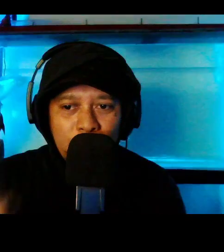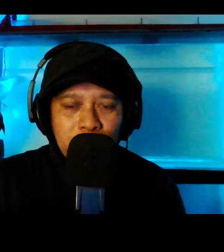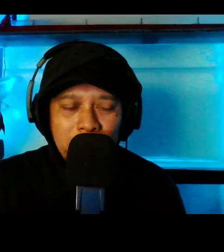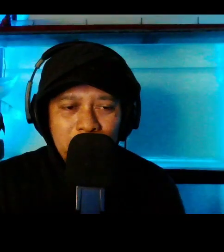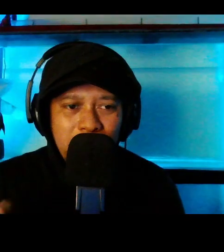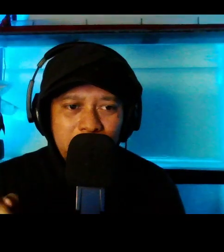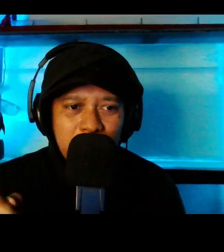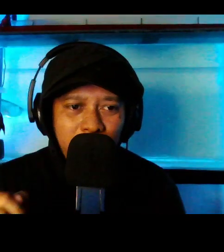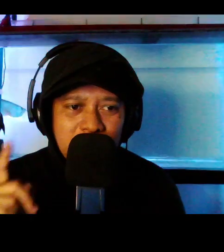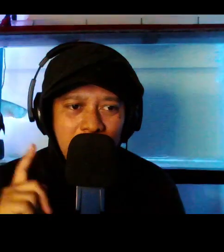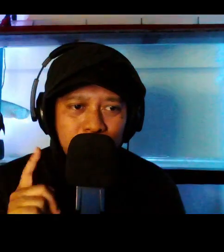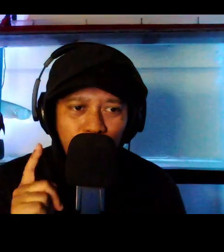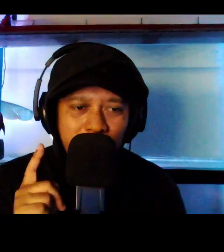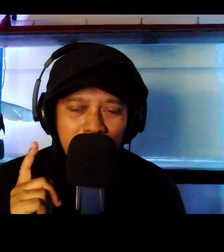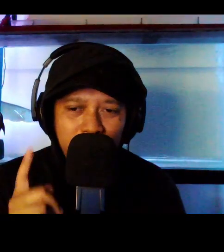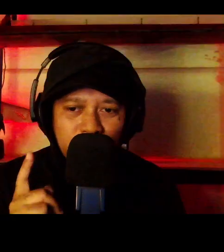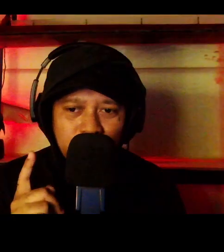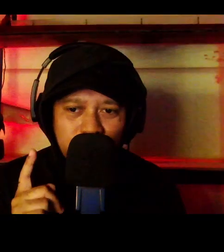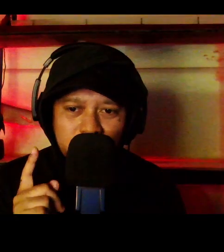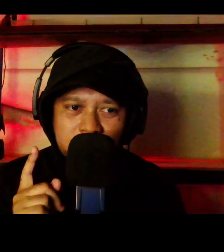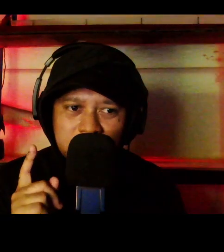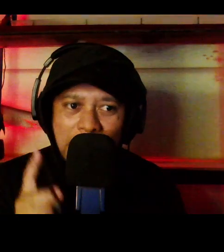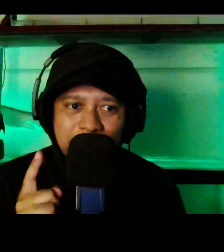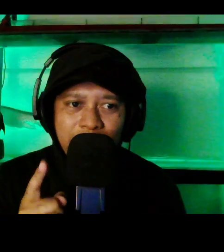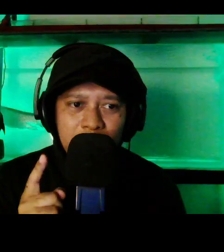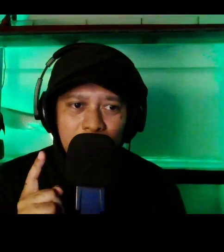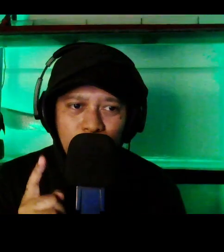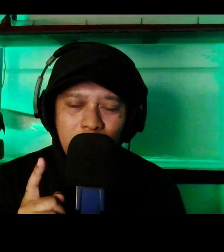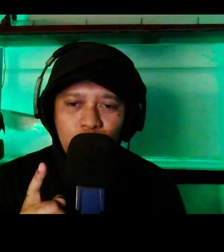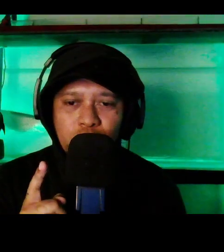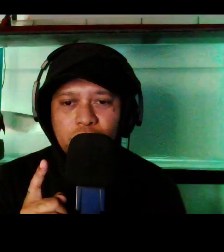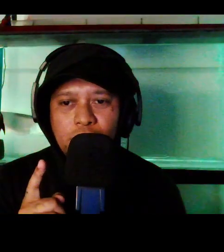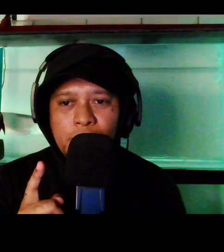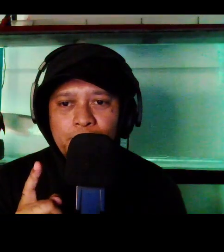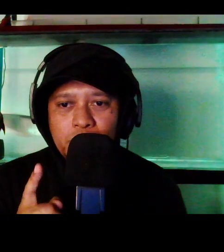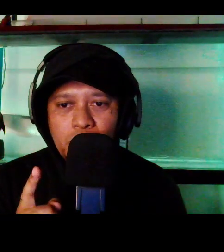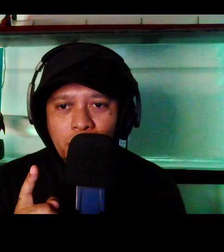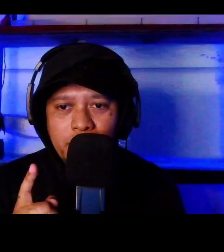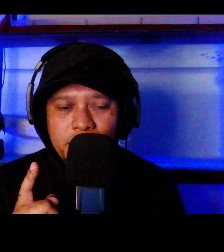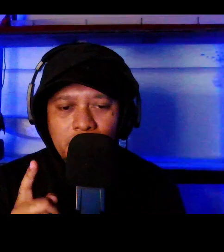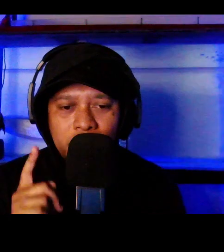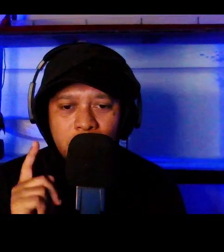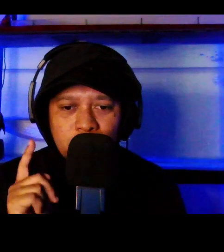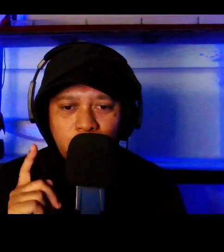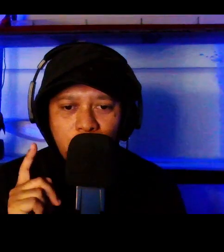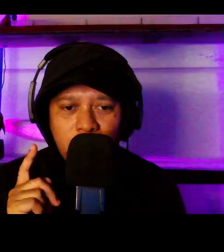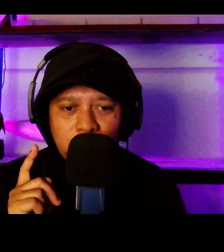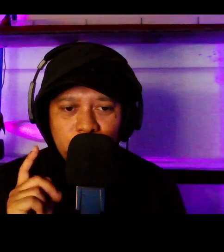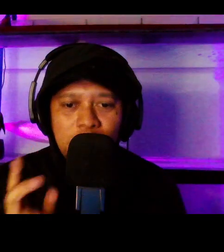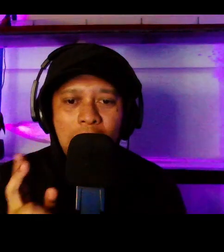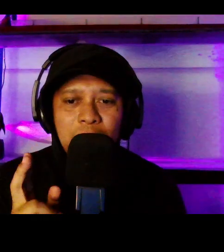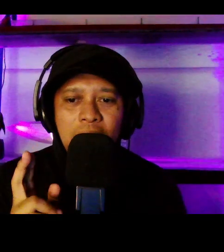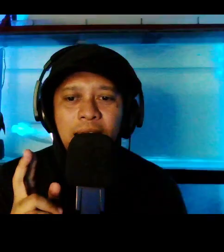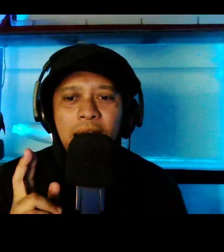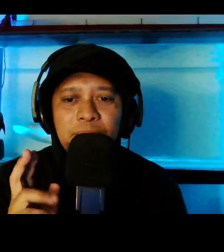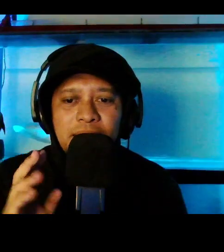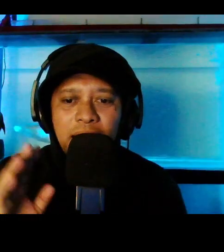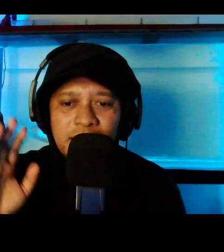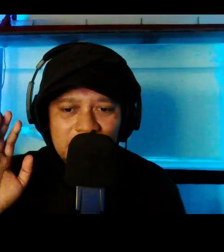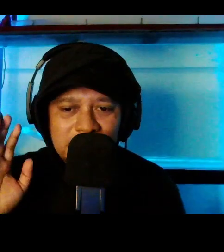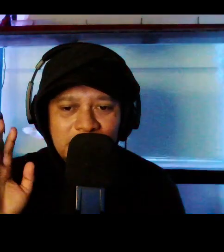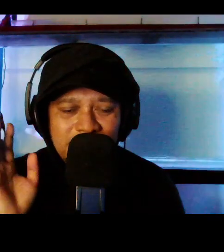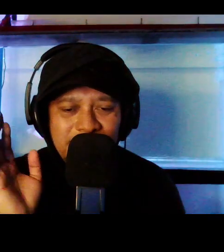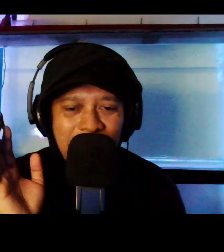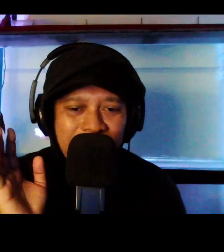iba yung binigay mo example, iba yung dati, iba yung ngayon. Okay? So, yun lang mga kalapid